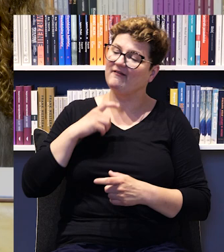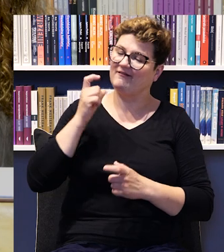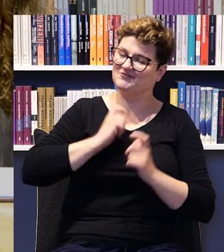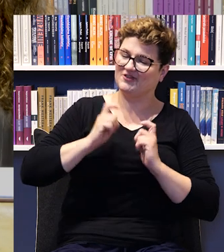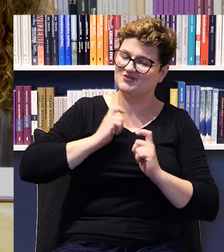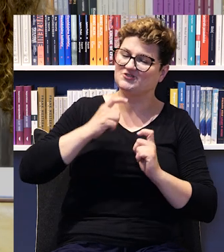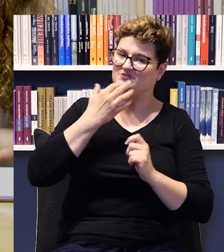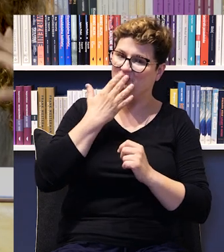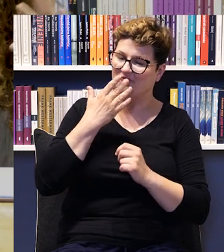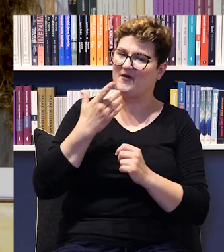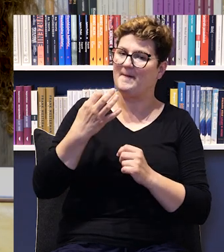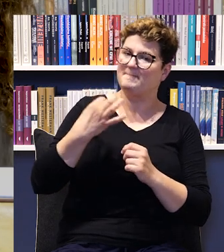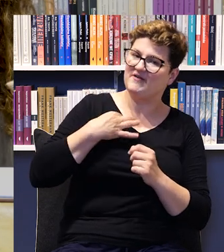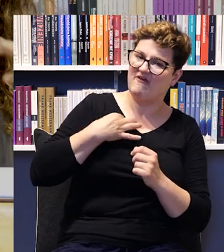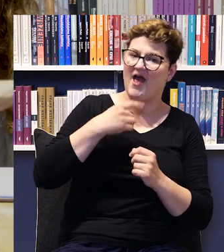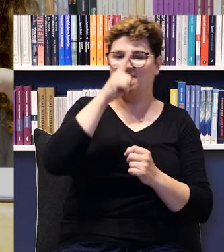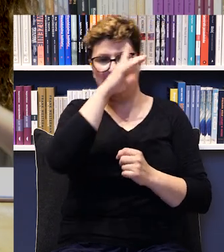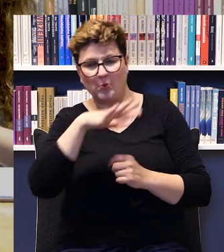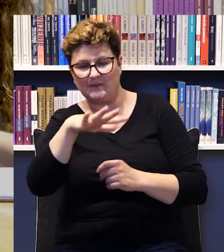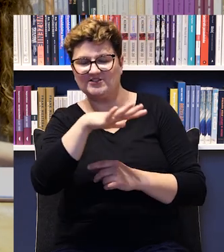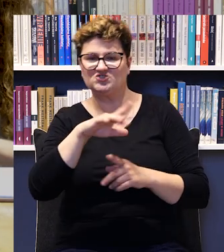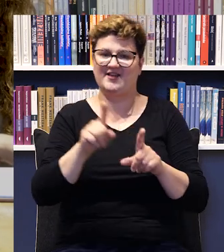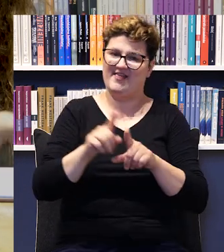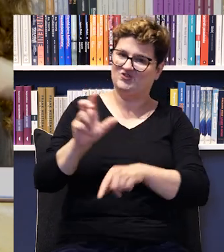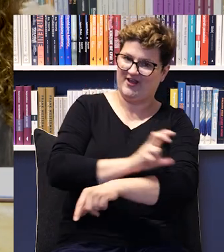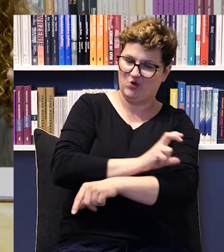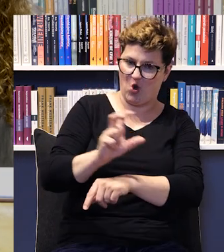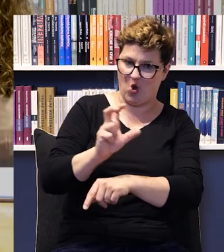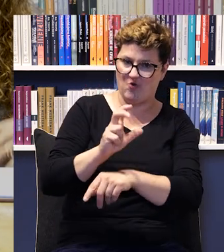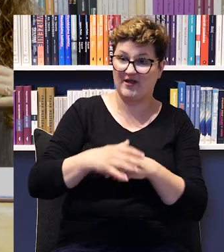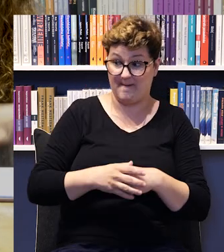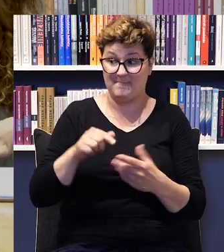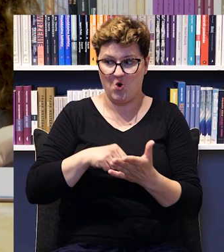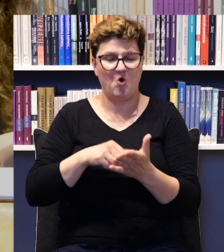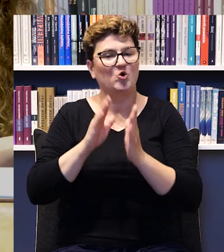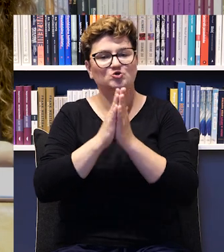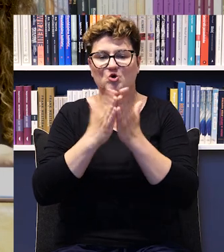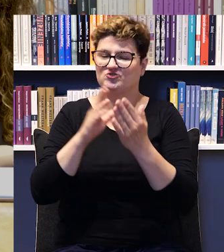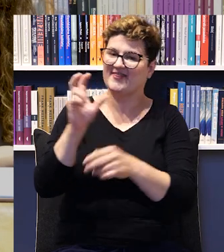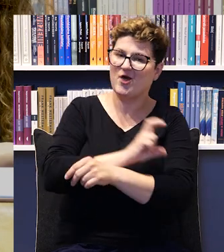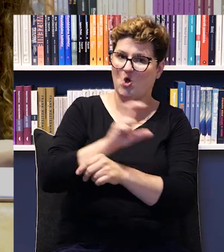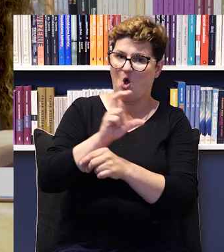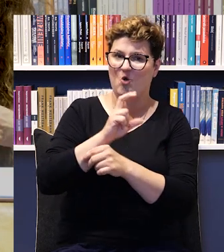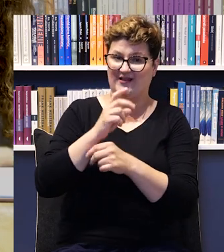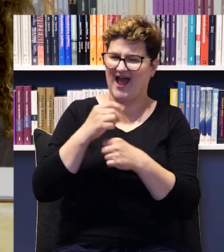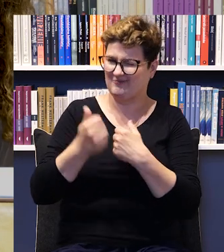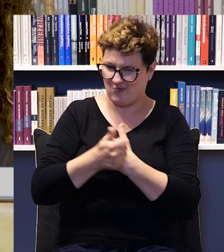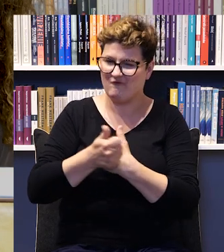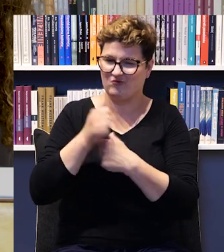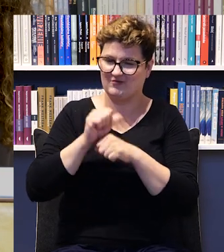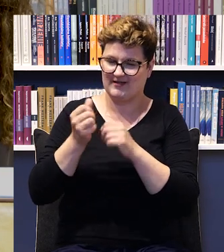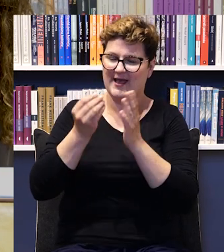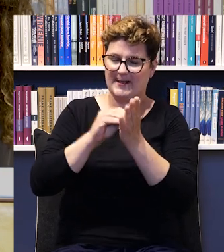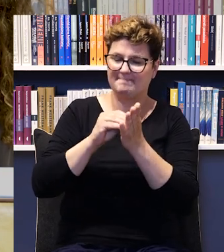stronę prywatne, publiczne i technologia, bo ta technologia w tej książce jest nie bez znaczenia. Twoja